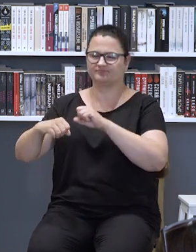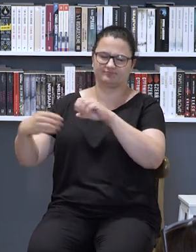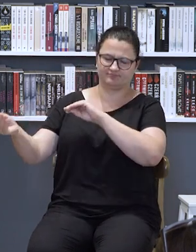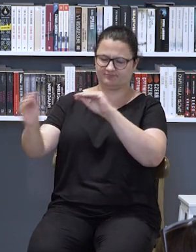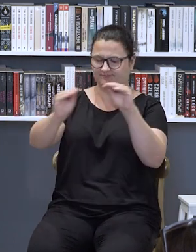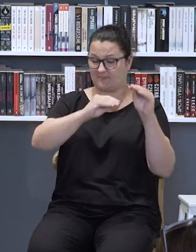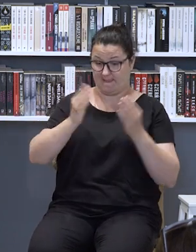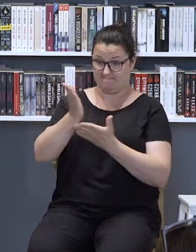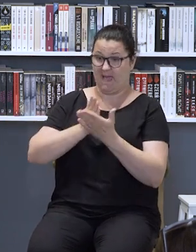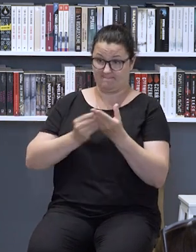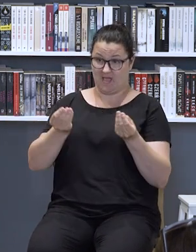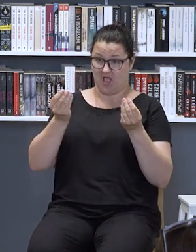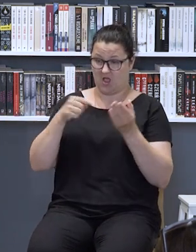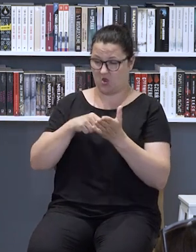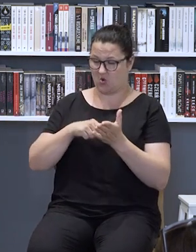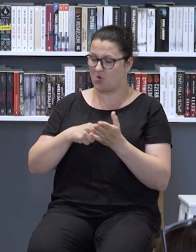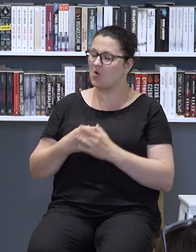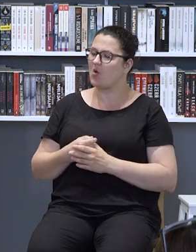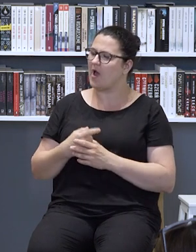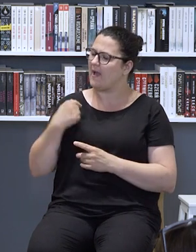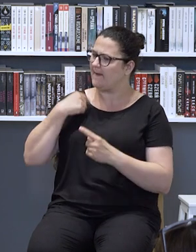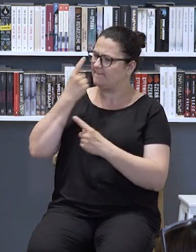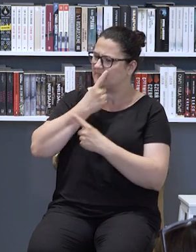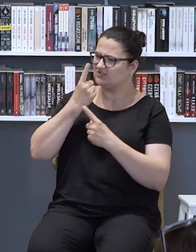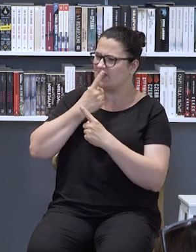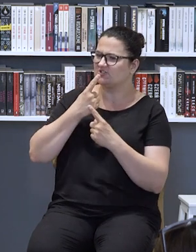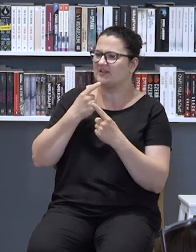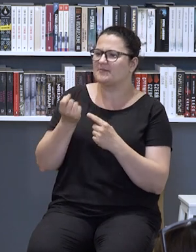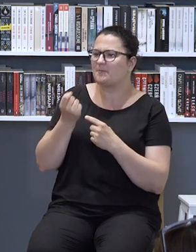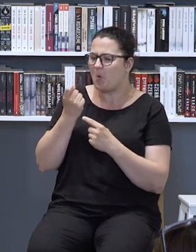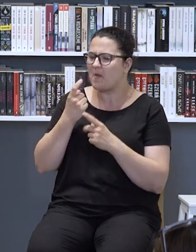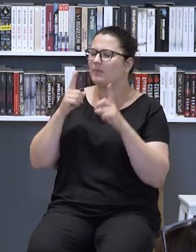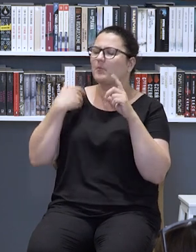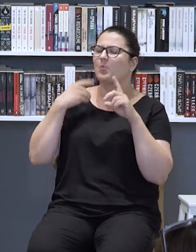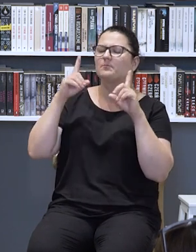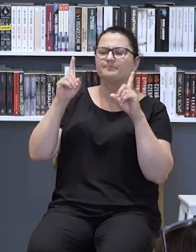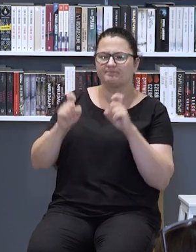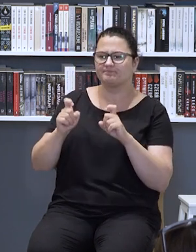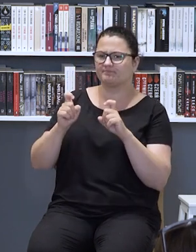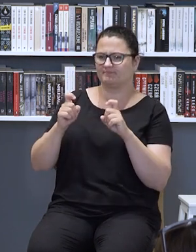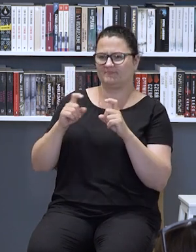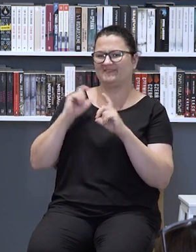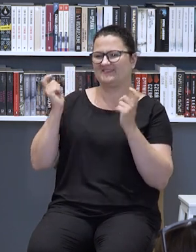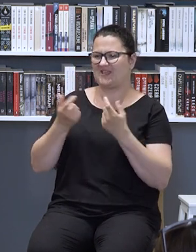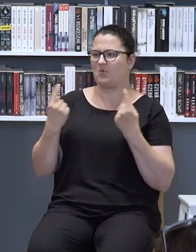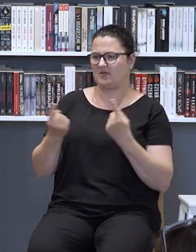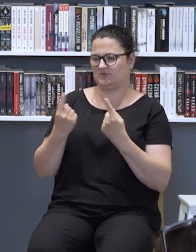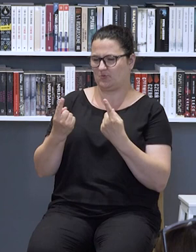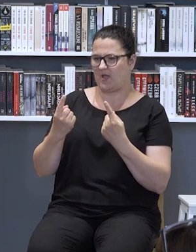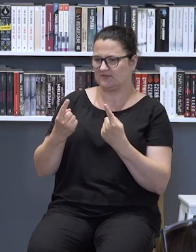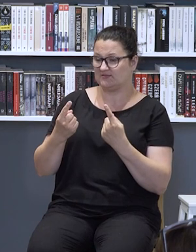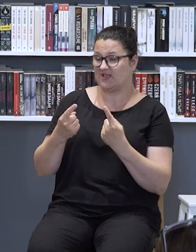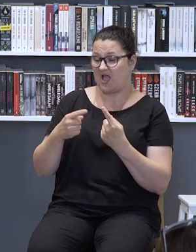wydaje mi się właśnie, że takim momentem, który jakby zaczyna całą tę sytuację, a który jest opisany jakby